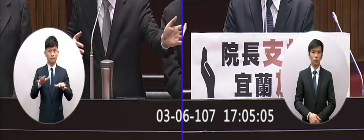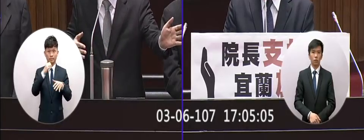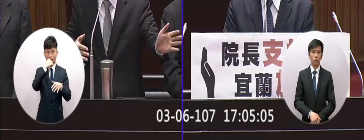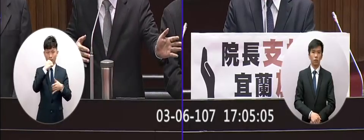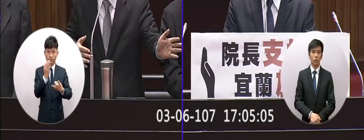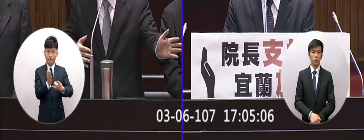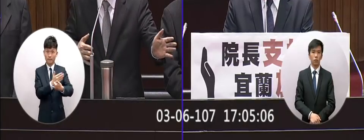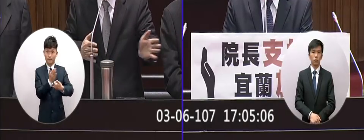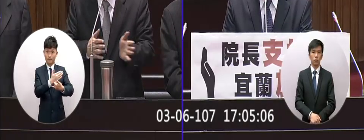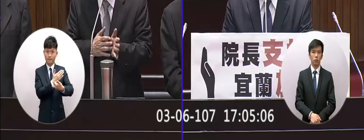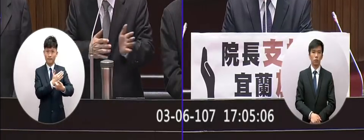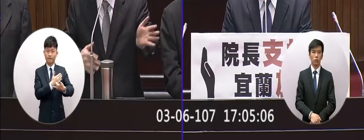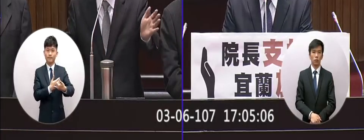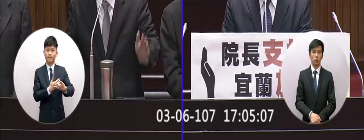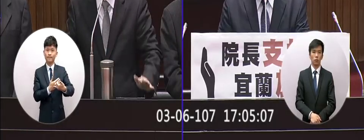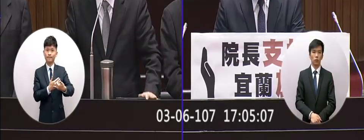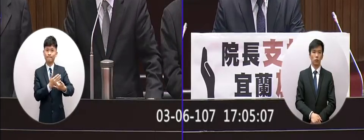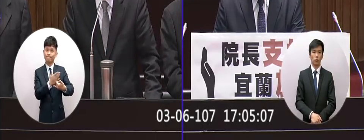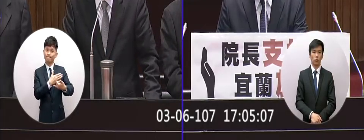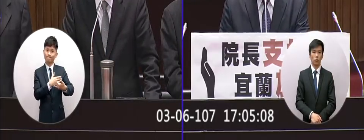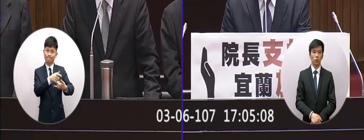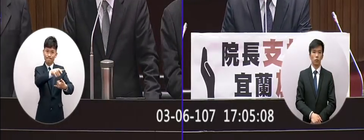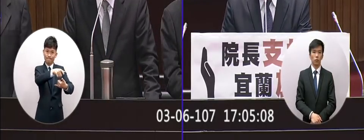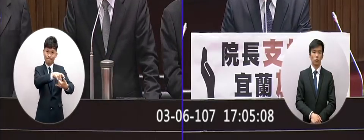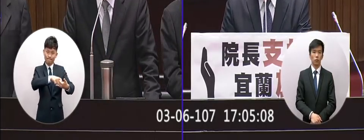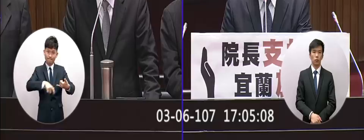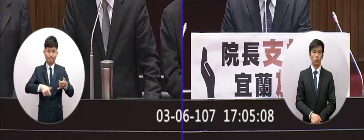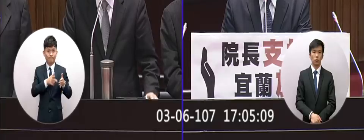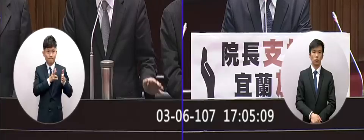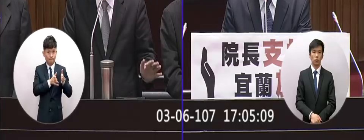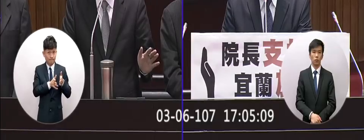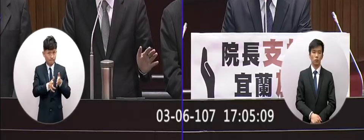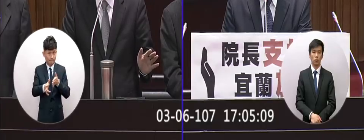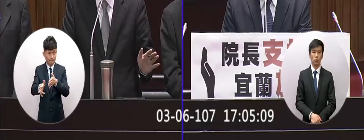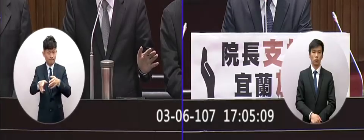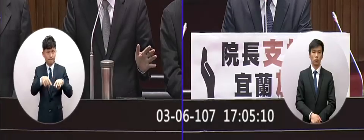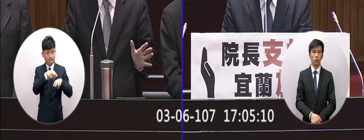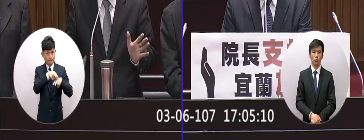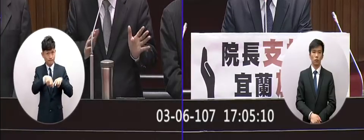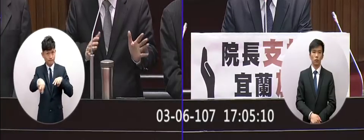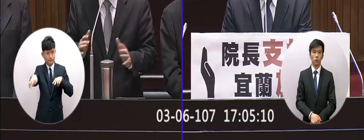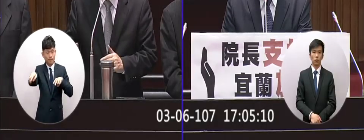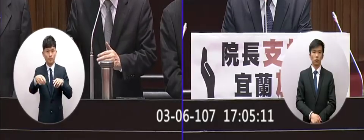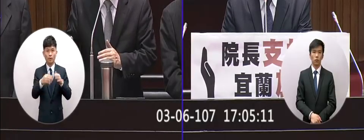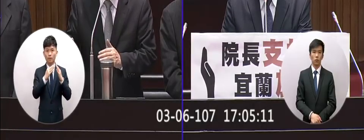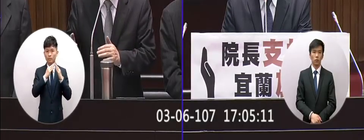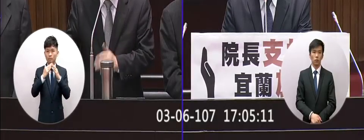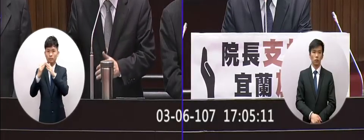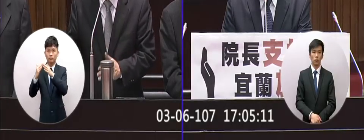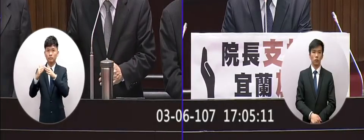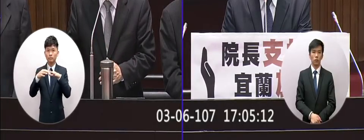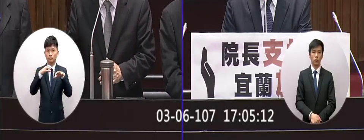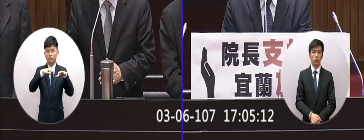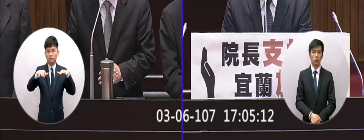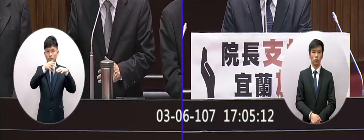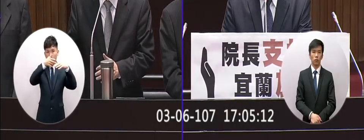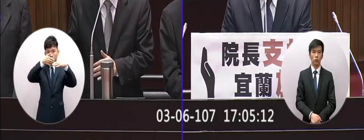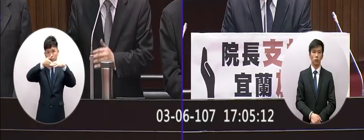部海西部那个西部这个铁路啊，包括有一些城市是在地下